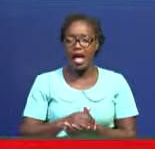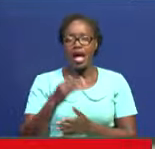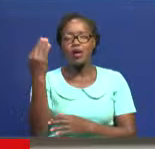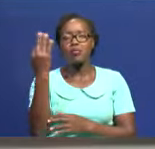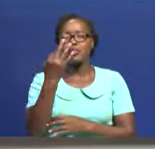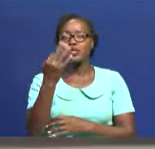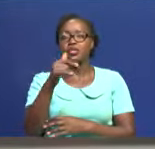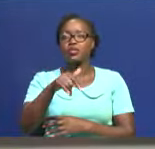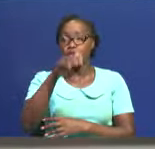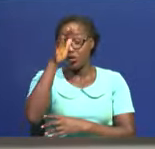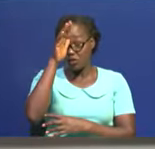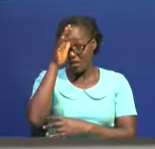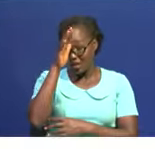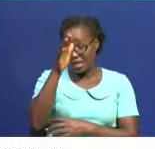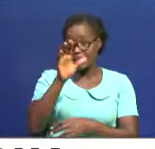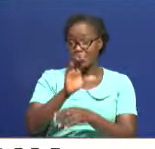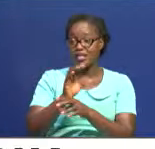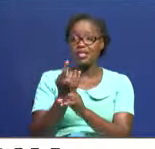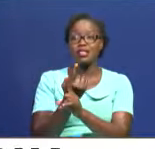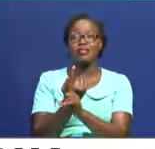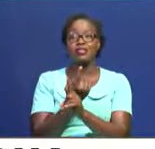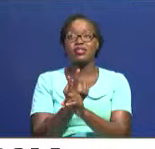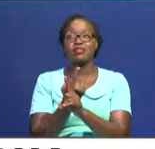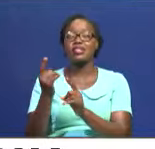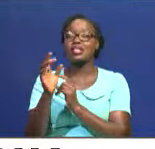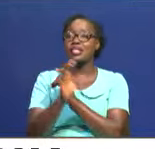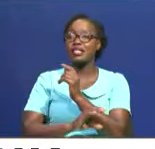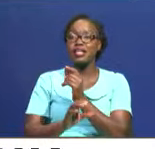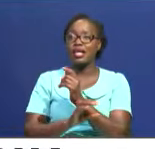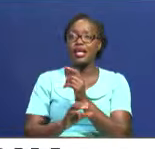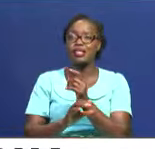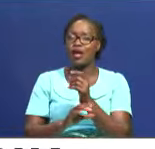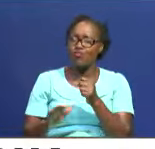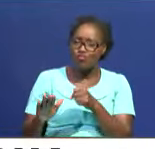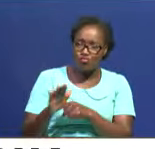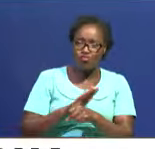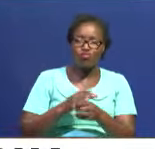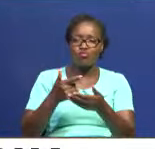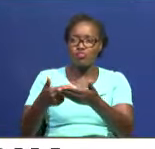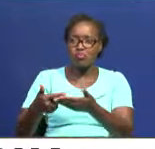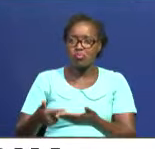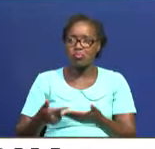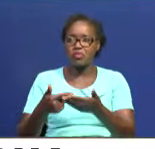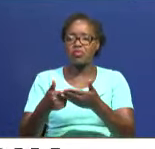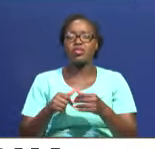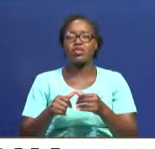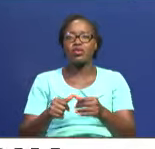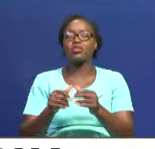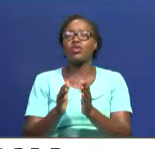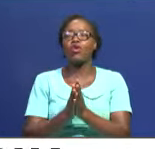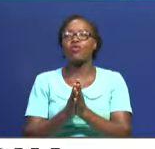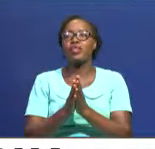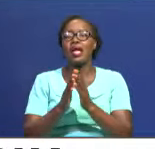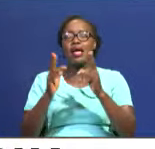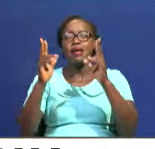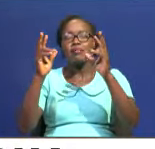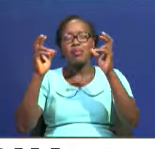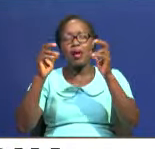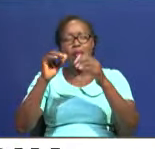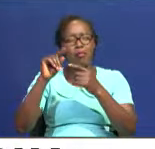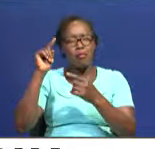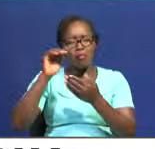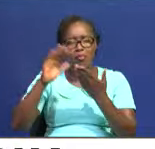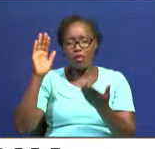Mahubiri ya Jumapili katika makanisa mbalimbali kote nchini yalisheheni mdahalo unaoendelea kuhusu mswada tata wa fedha wa